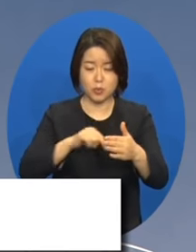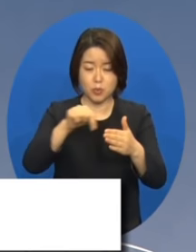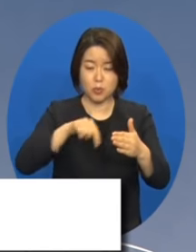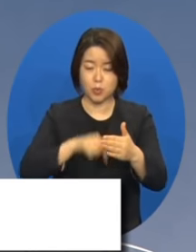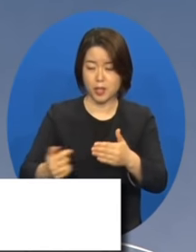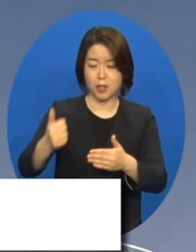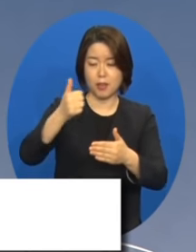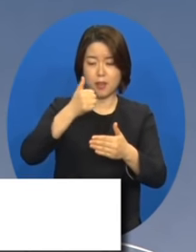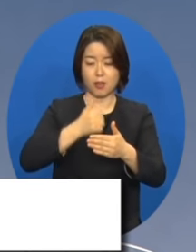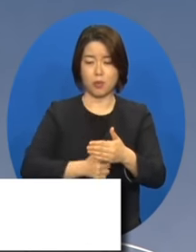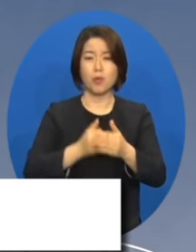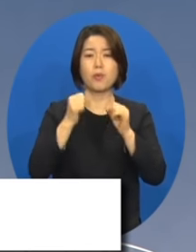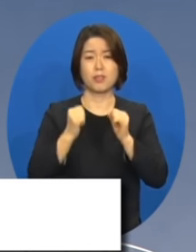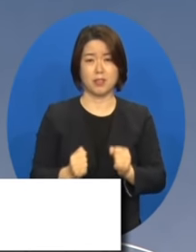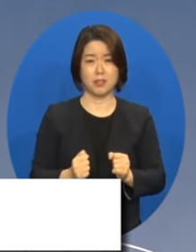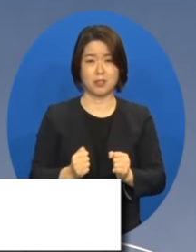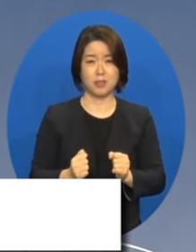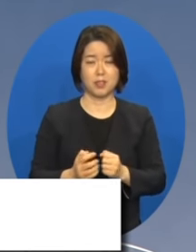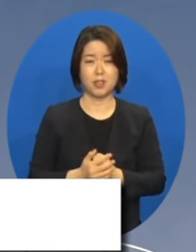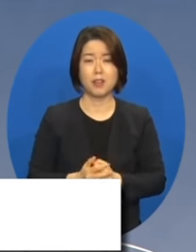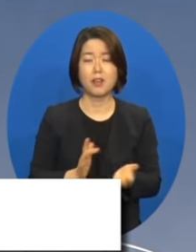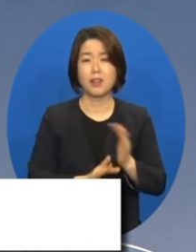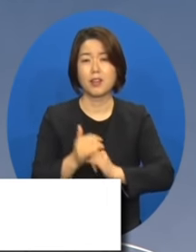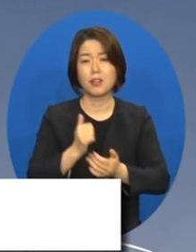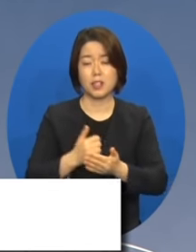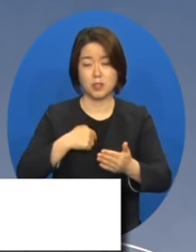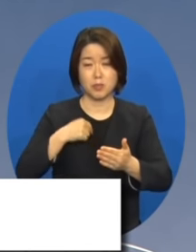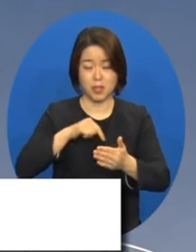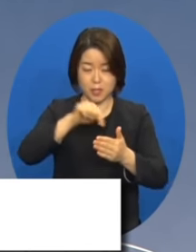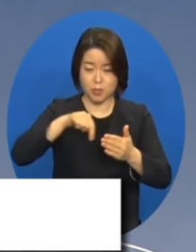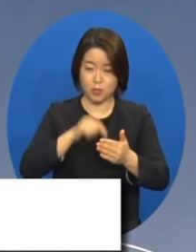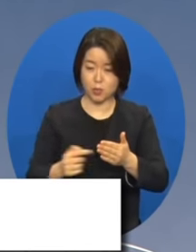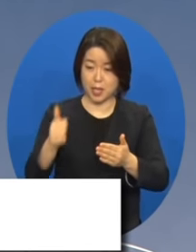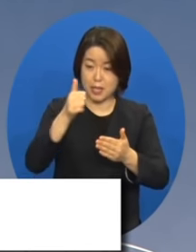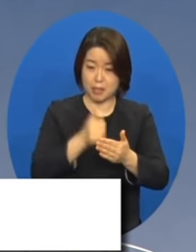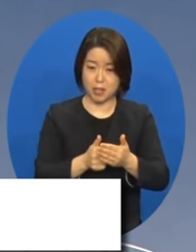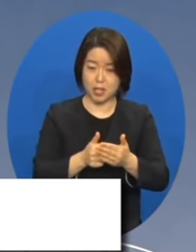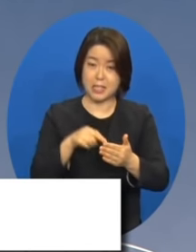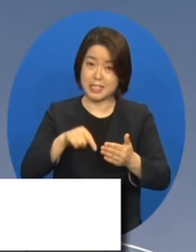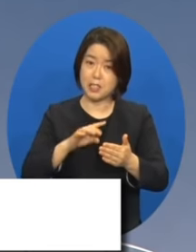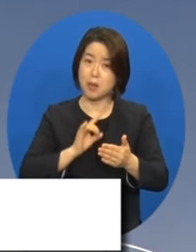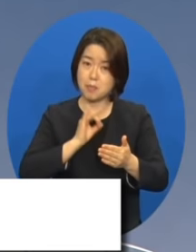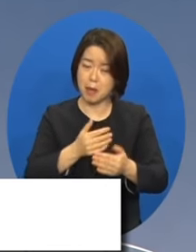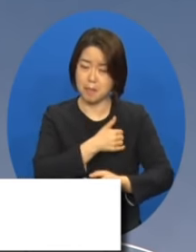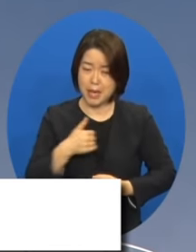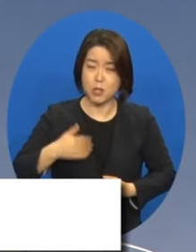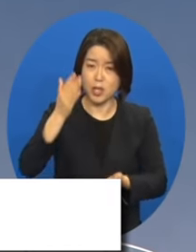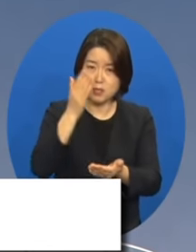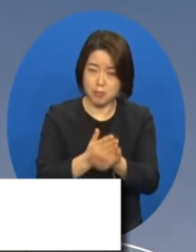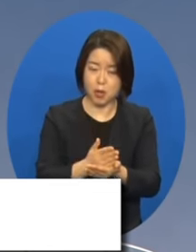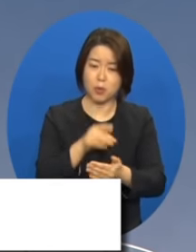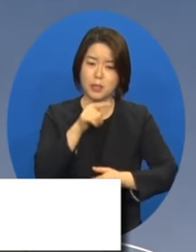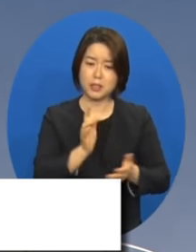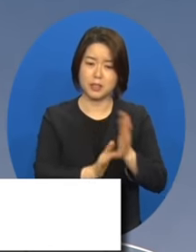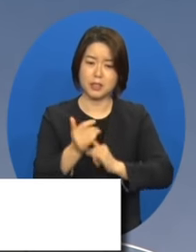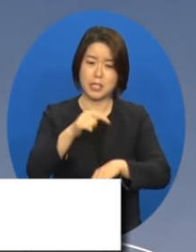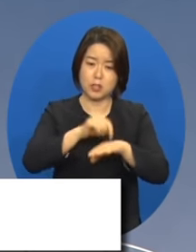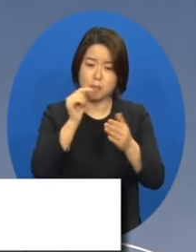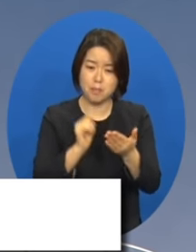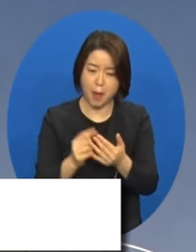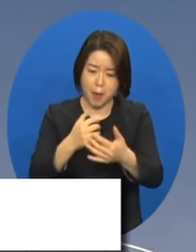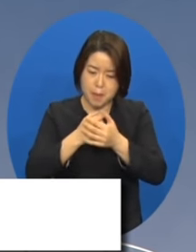계십니다 예수님이 우리 안에 거하시는 다는 것만 만족하지 말고 그 예수님의 마음을 품을 하는